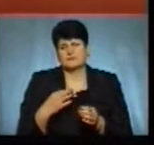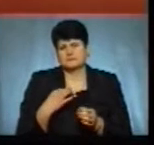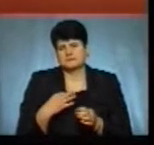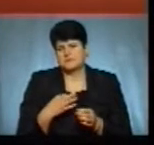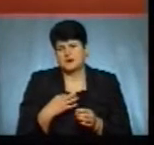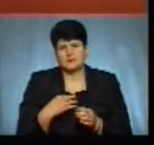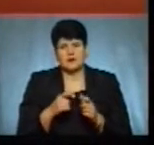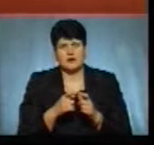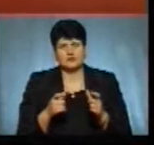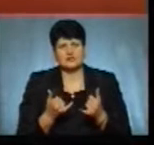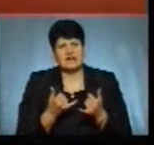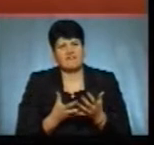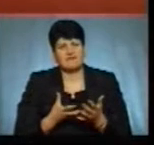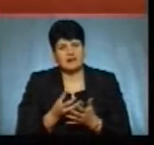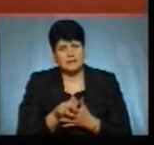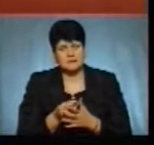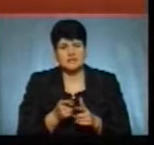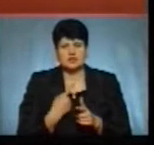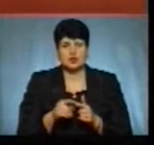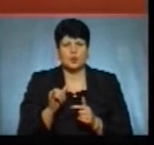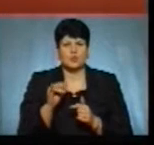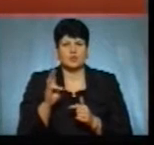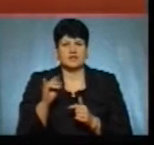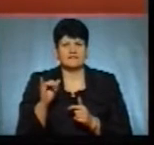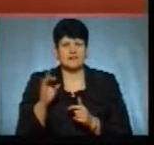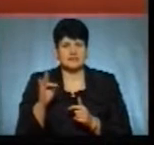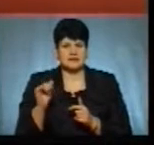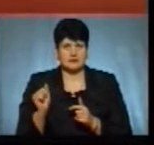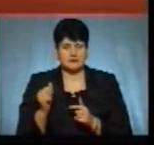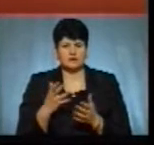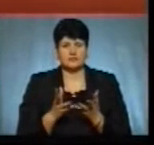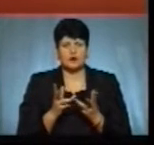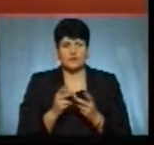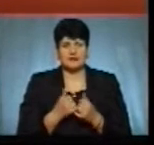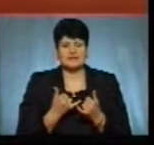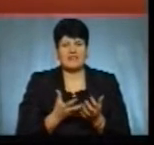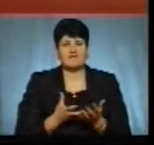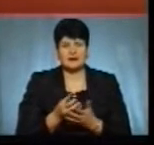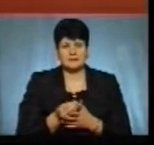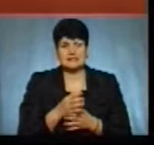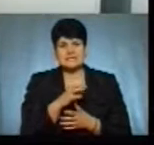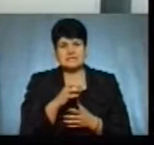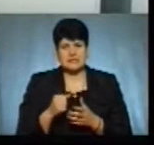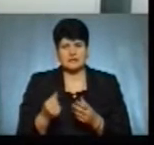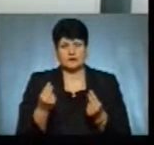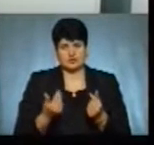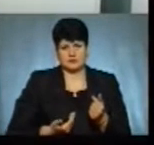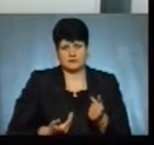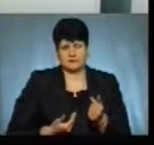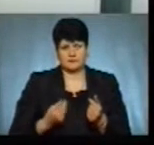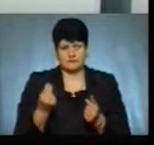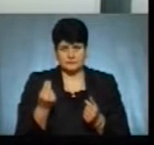чи на карточку для виплат, чи на карточку універсальну. Тому що, якщо ви зарахували на карточку для виплат, то зняти іноземну валюту готівкою